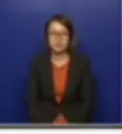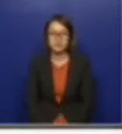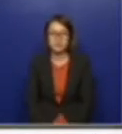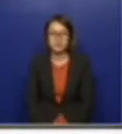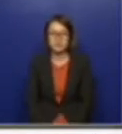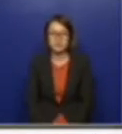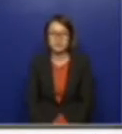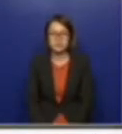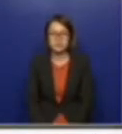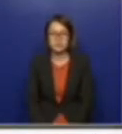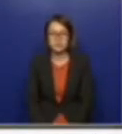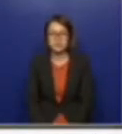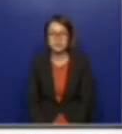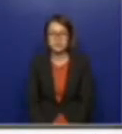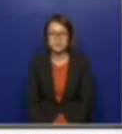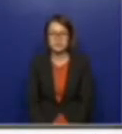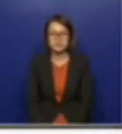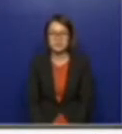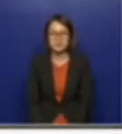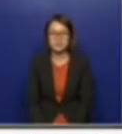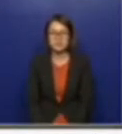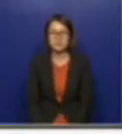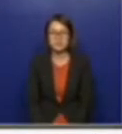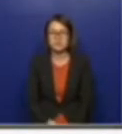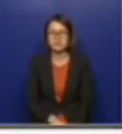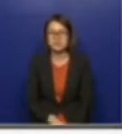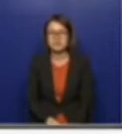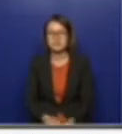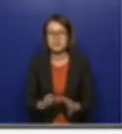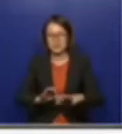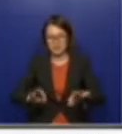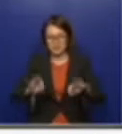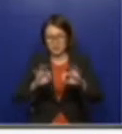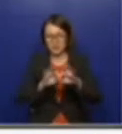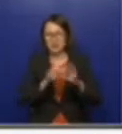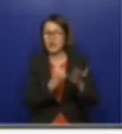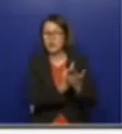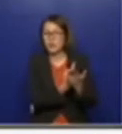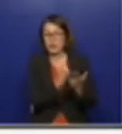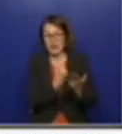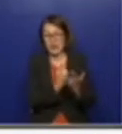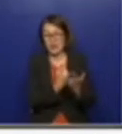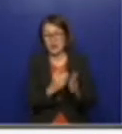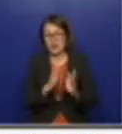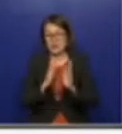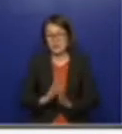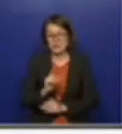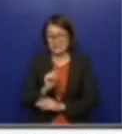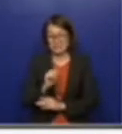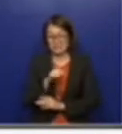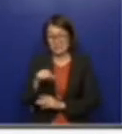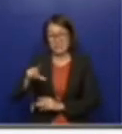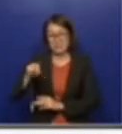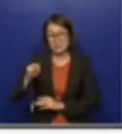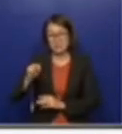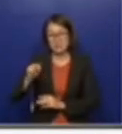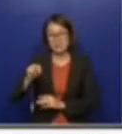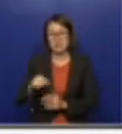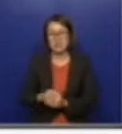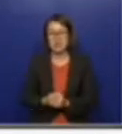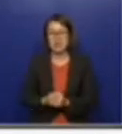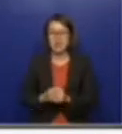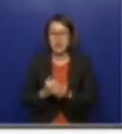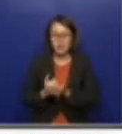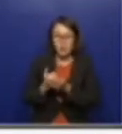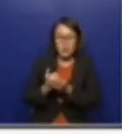ประเด็นตรงนี้เนี่ยต้องบอกระบุตัวแทนไปด้วยอย่างน้อย 20-30 คนเพื่ออะไรครับเพื่อประสานงานในการที่จะเ